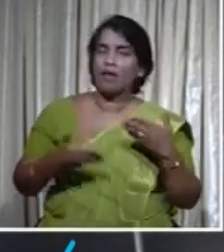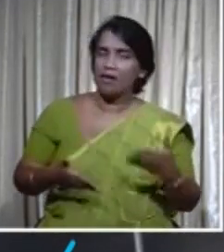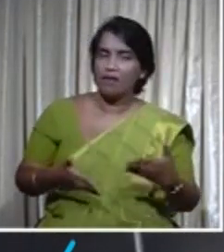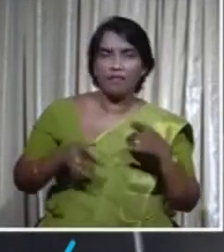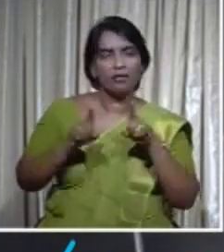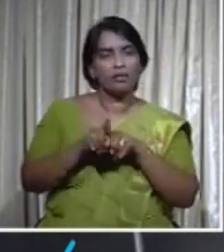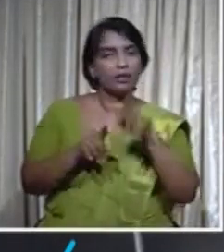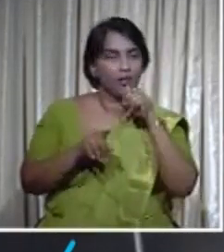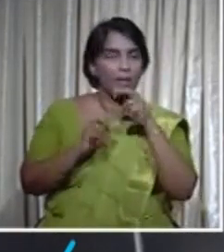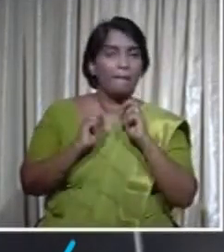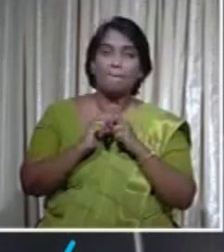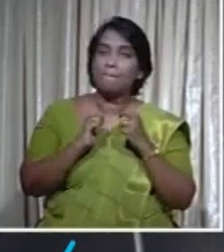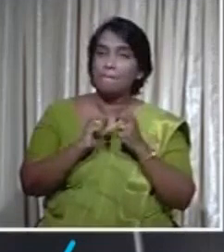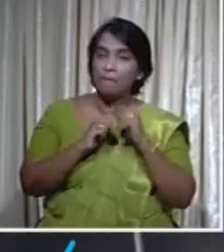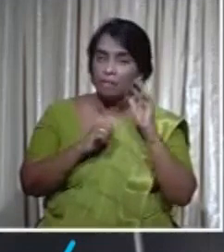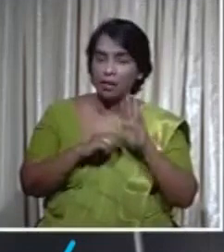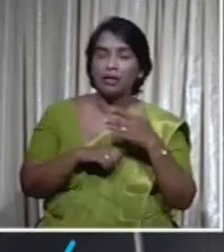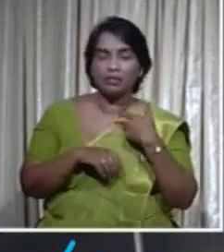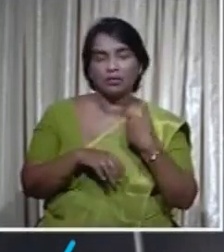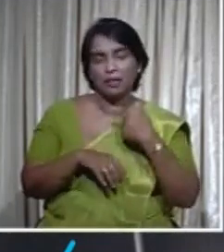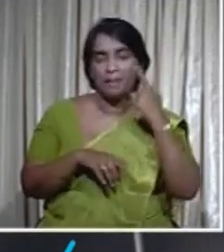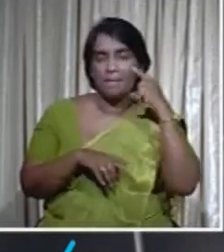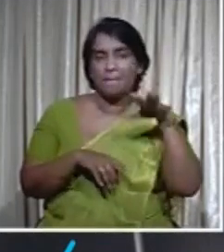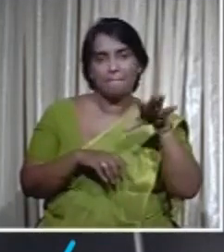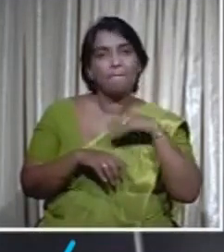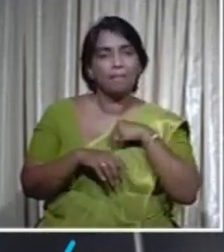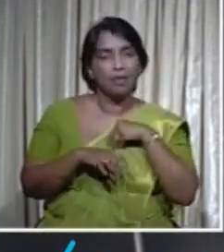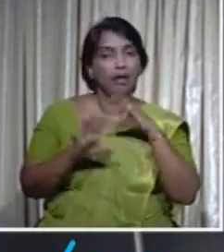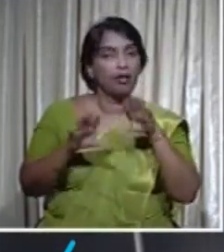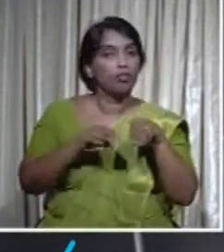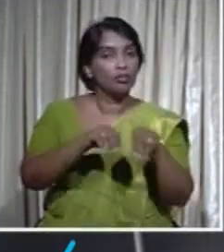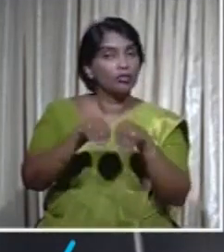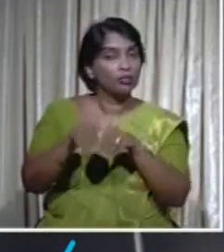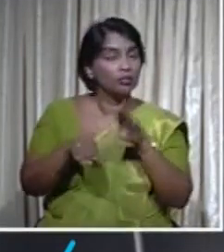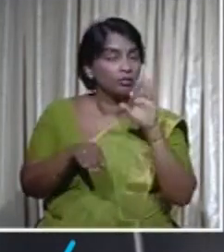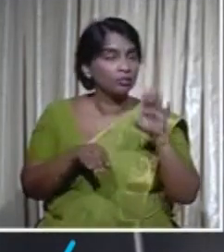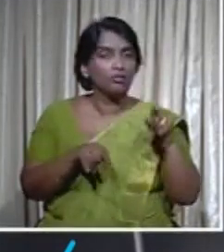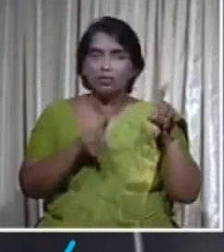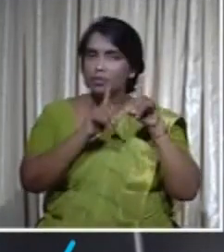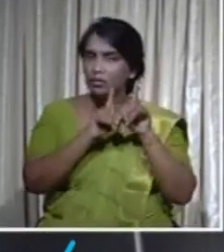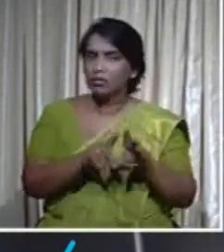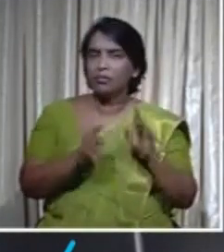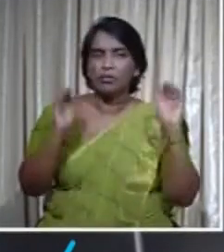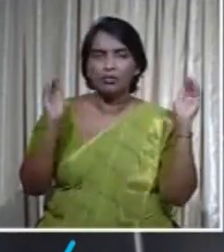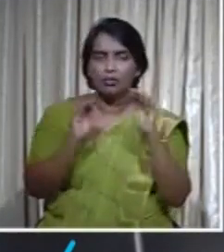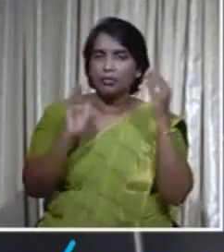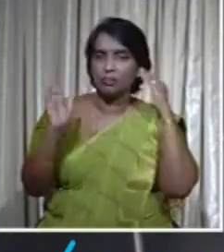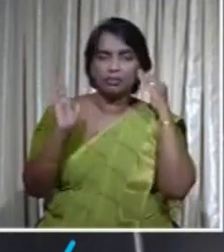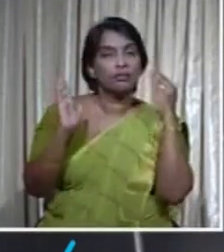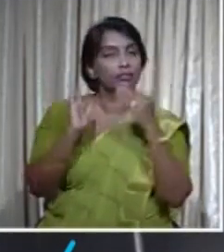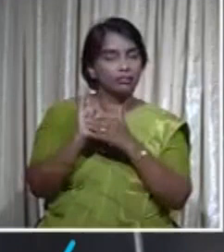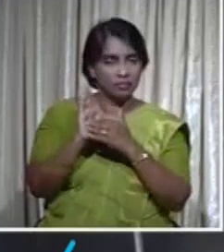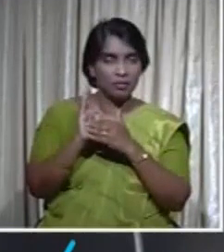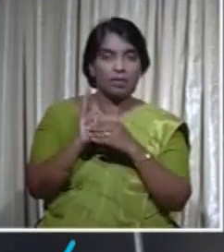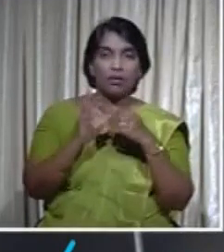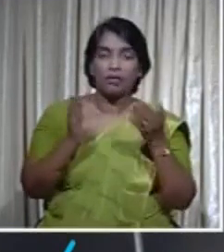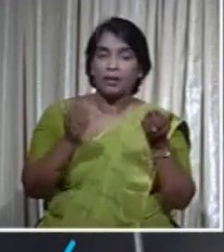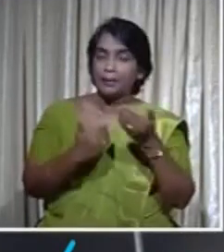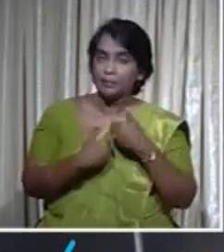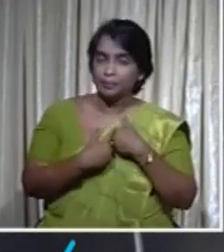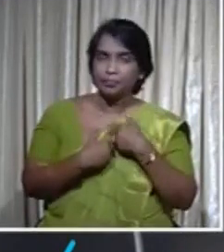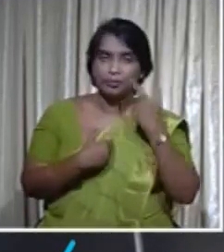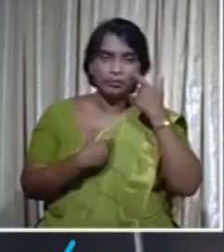நான் ஒத்துக்கொள்கிறேன் ஆனால் விவசாயிகளை பொறுத்தமில்லை இப்படி ஒரு சின்ன விஷயத்திலே நாங்கள் மெத்தனை போக்கை காட்டுகின்ற